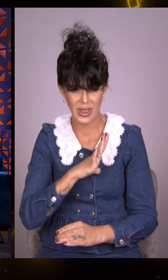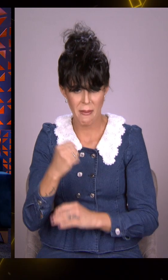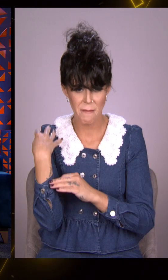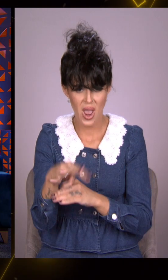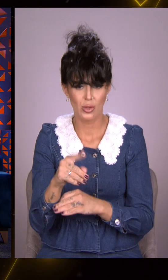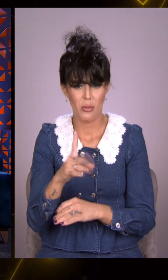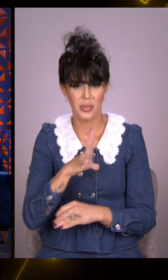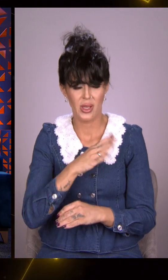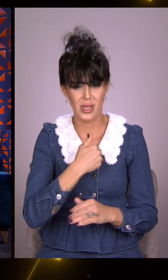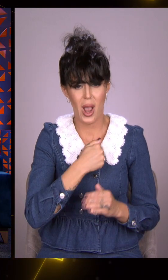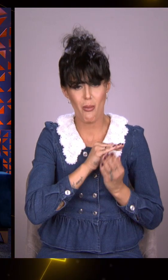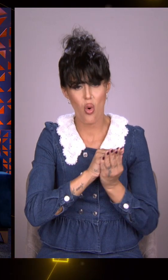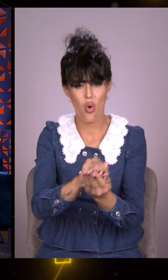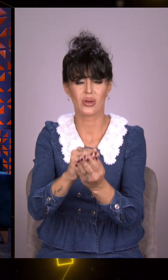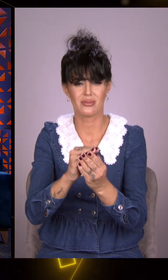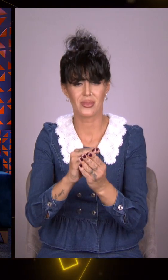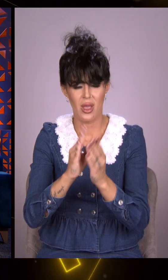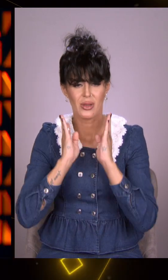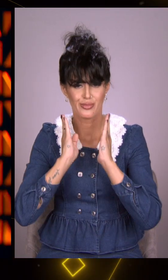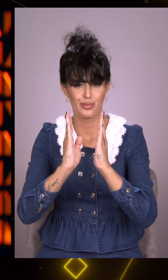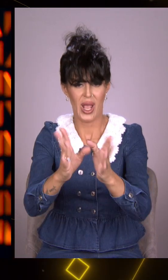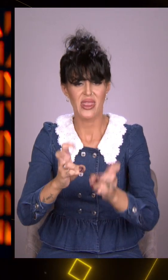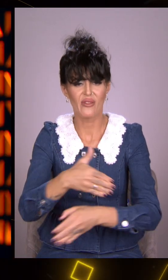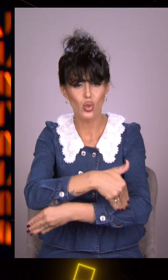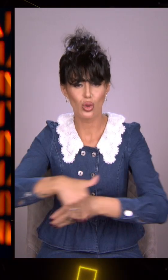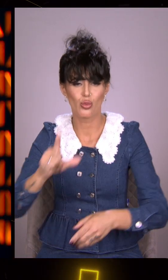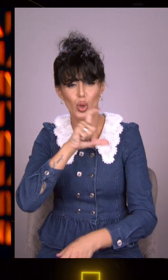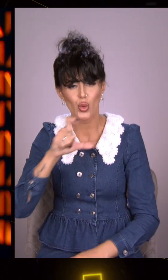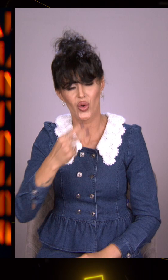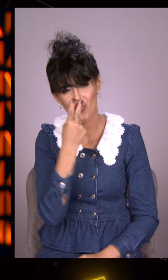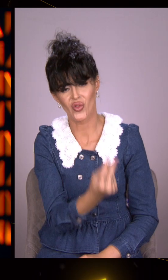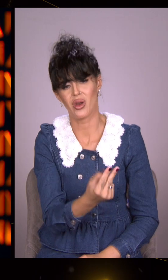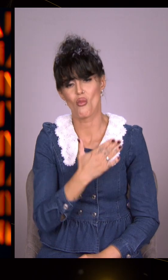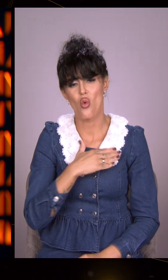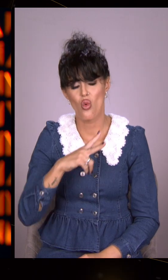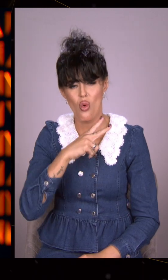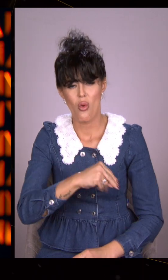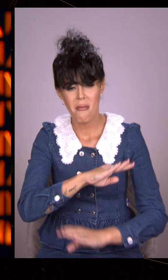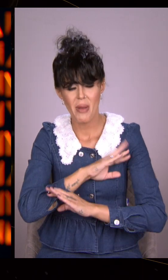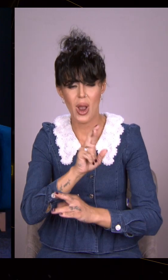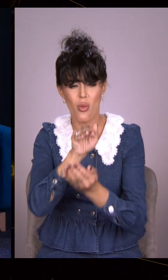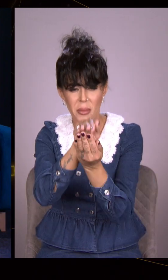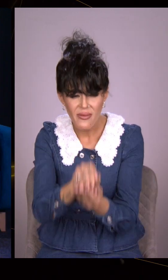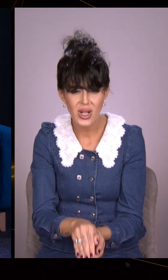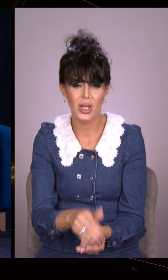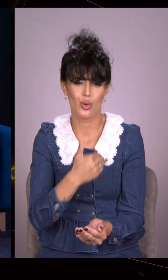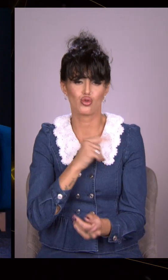по вулиці, так як положено її похоронити, щоб люди бачили, щоб люди провели.